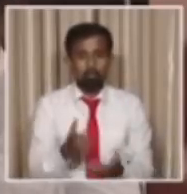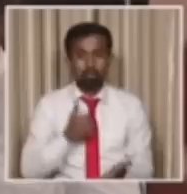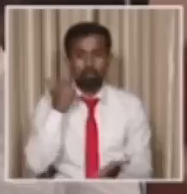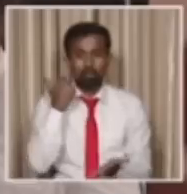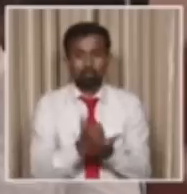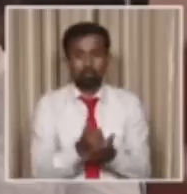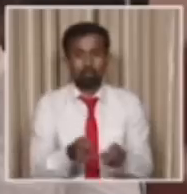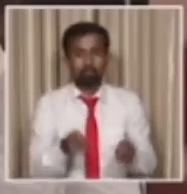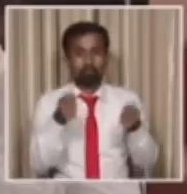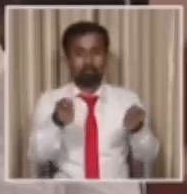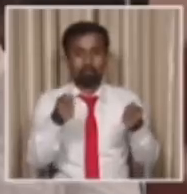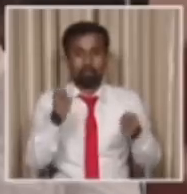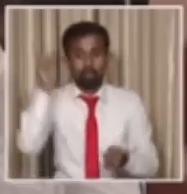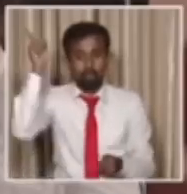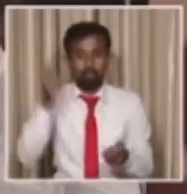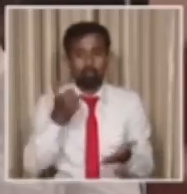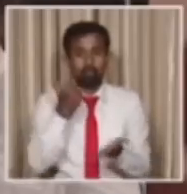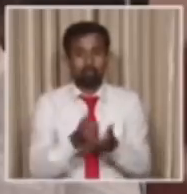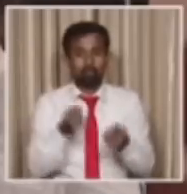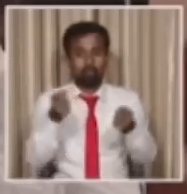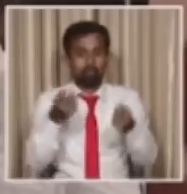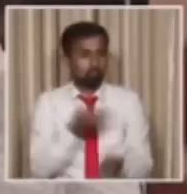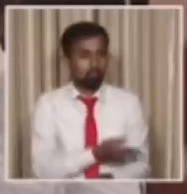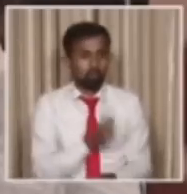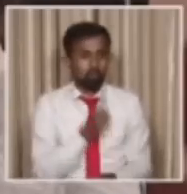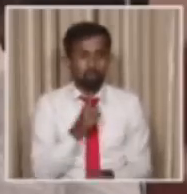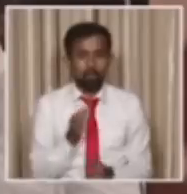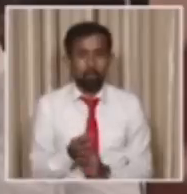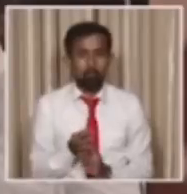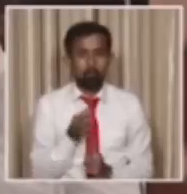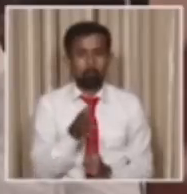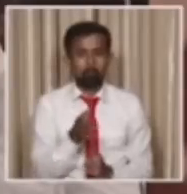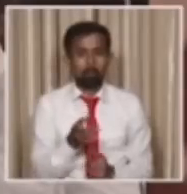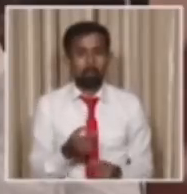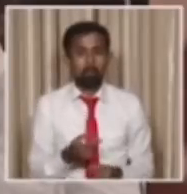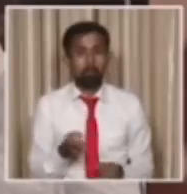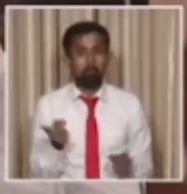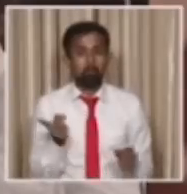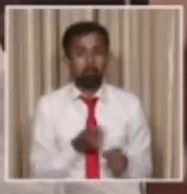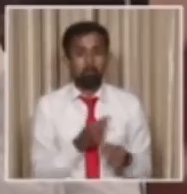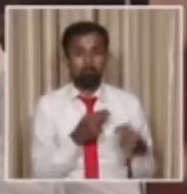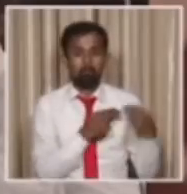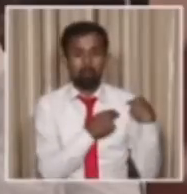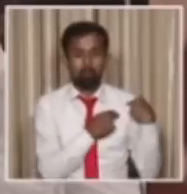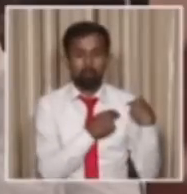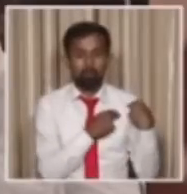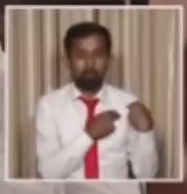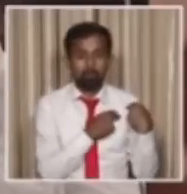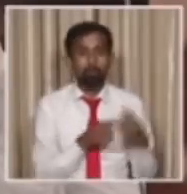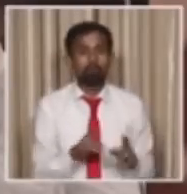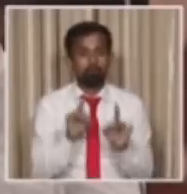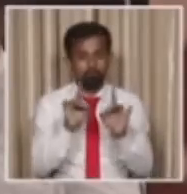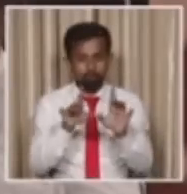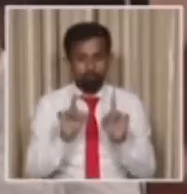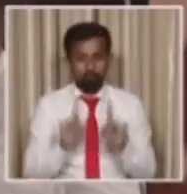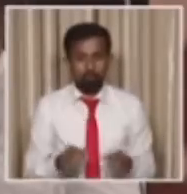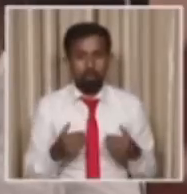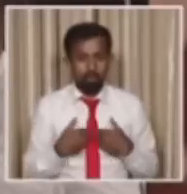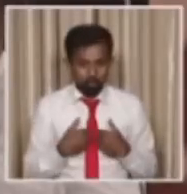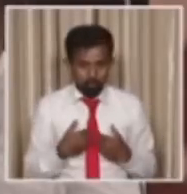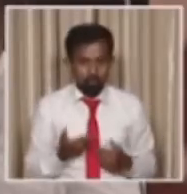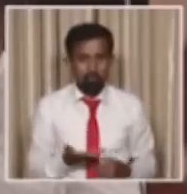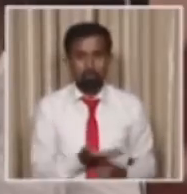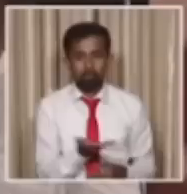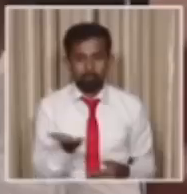දෙනවා. එහෙ සහතික දෙනවා, මෙහෙ කියනවා ප්‍රේමදාස මැරුවා කියලා. ඉතින් ඒ දේම තමයි අපි මේ දැන්